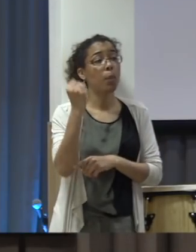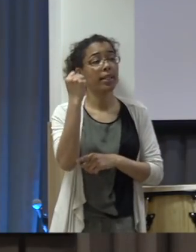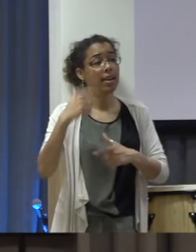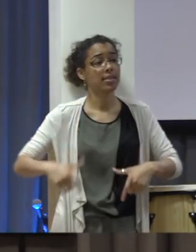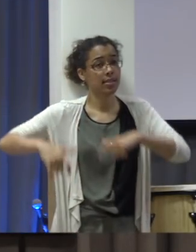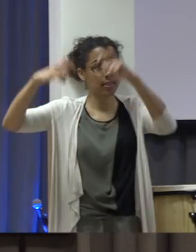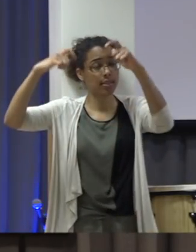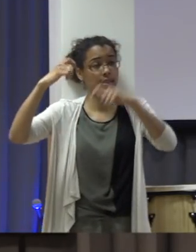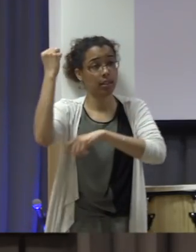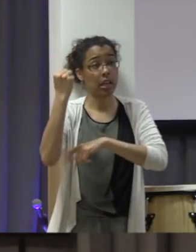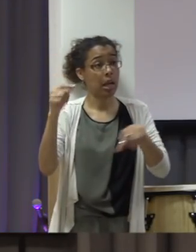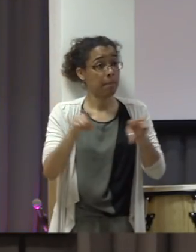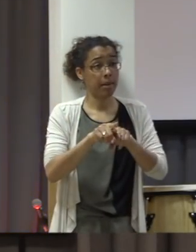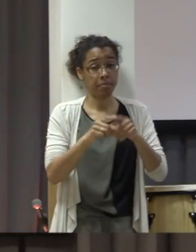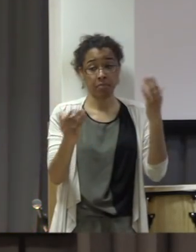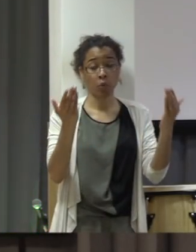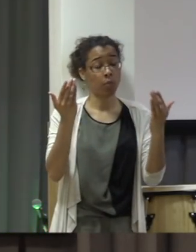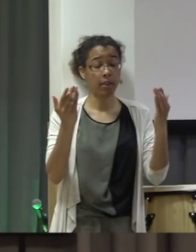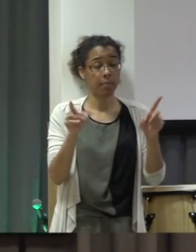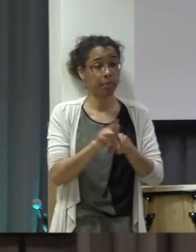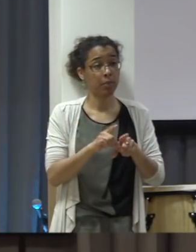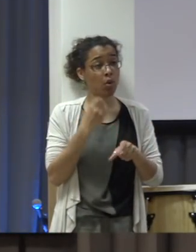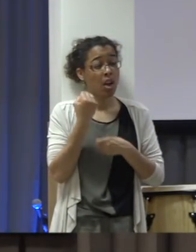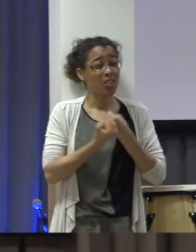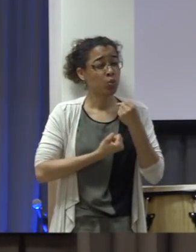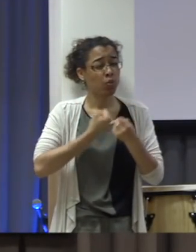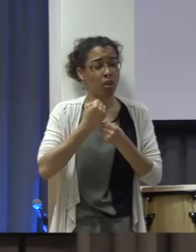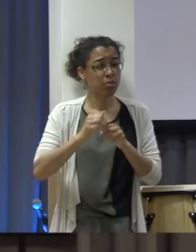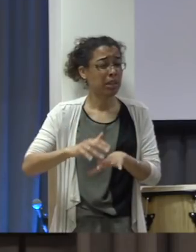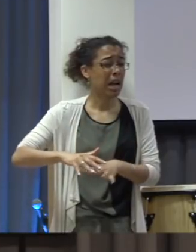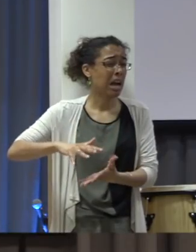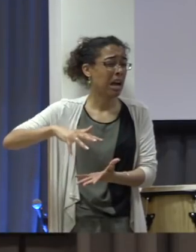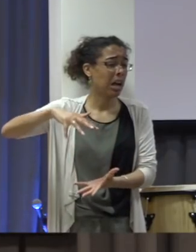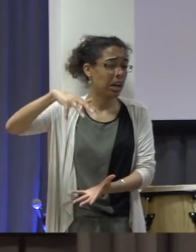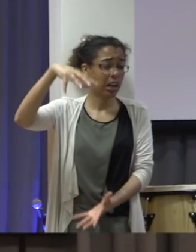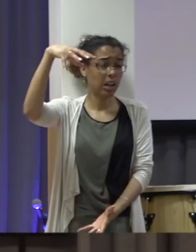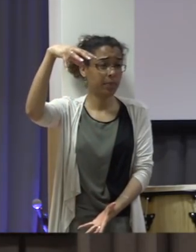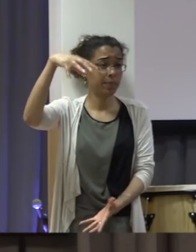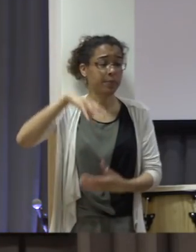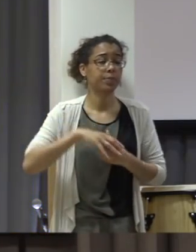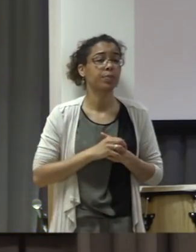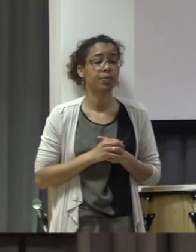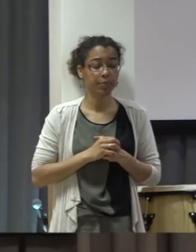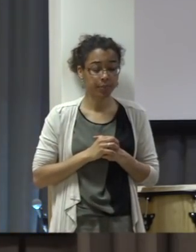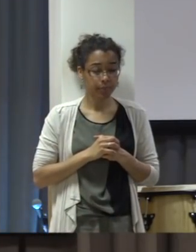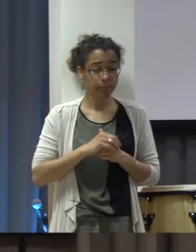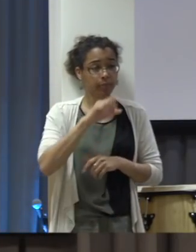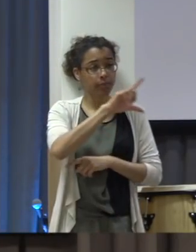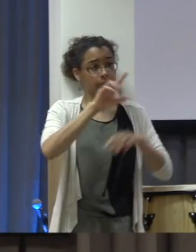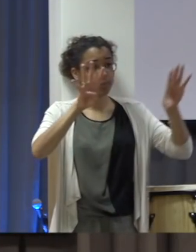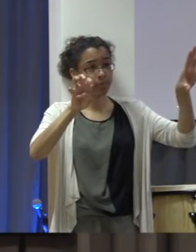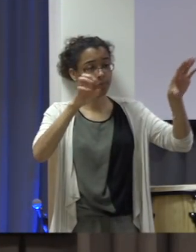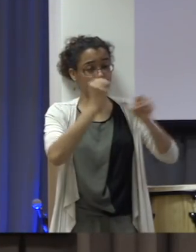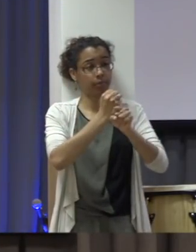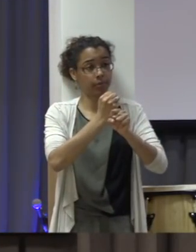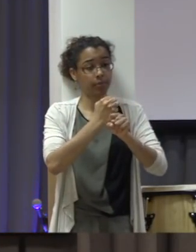Montparnasse, de ce que j'ai enduré comme souffrance. On n'a pas, vous savez, en 29 ans, je